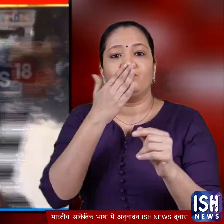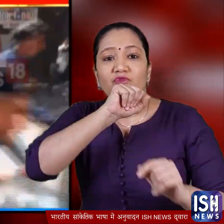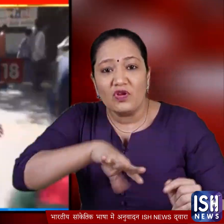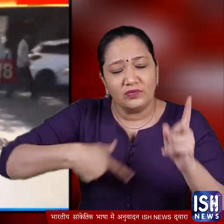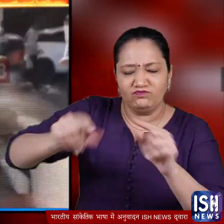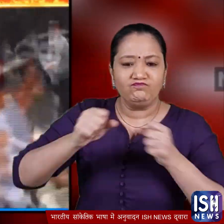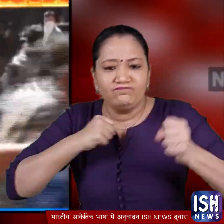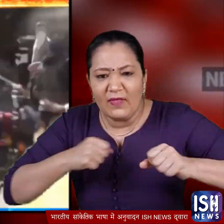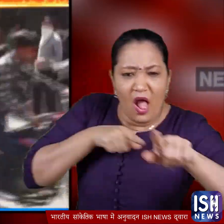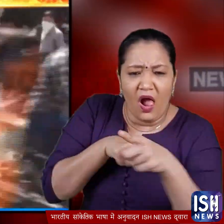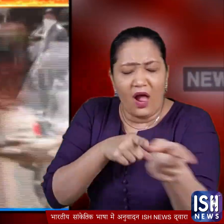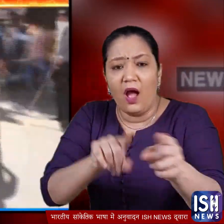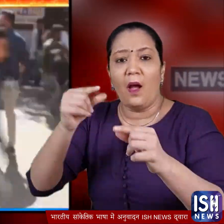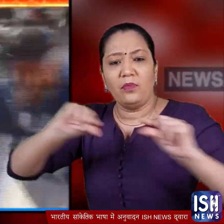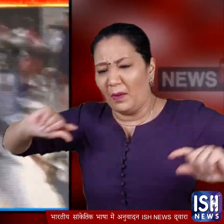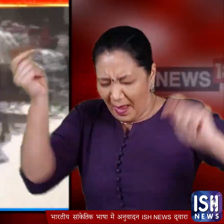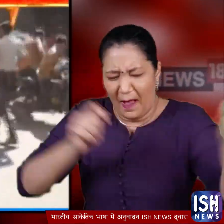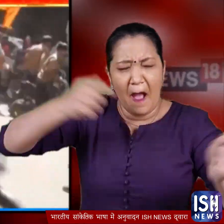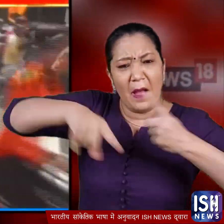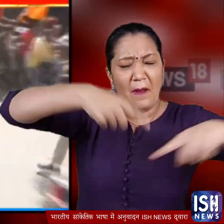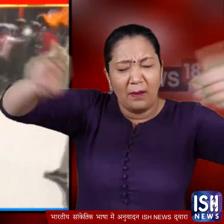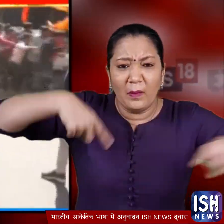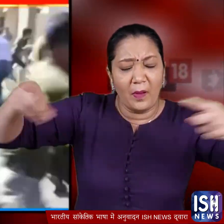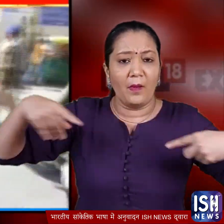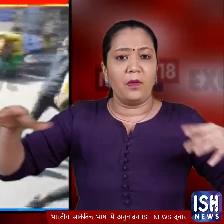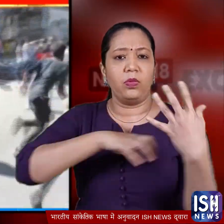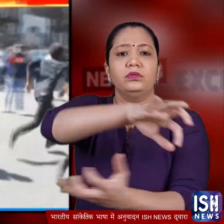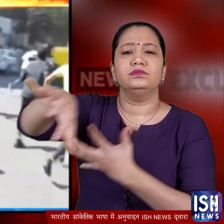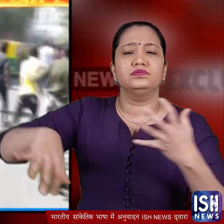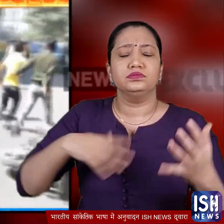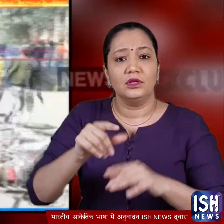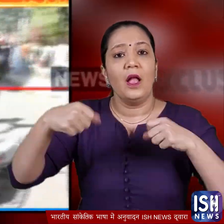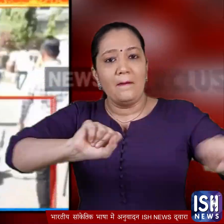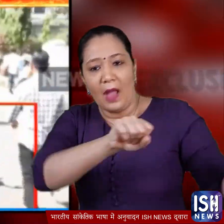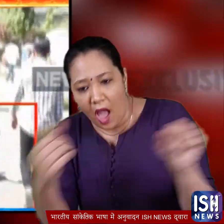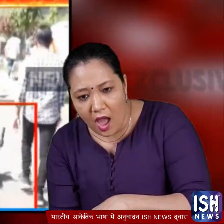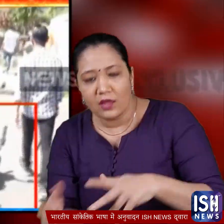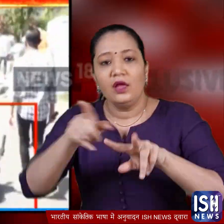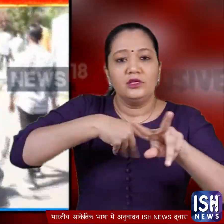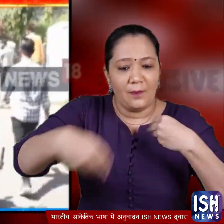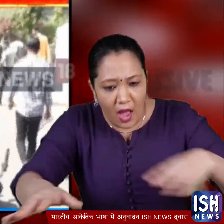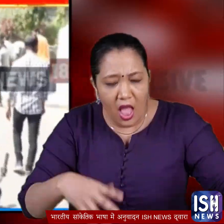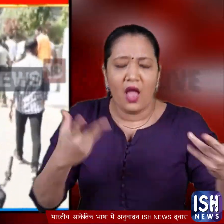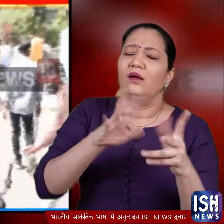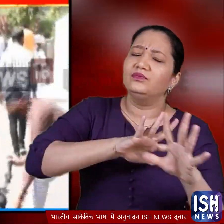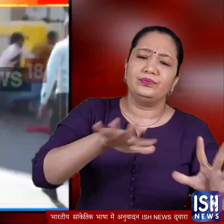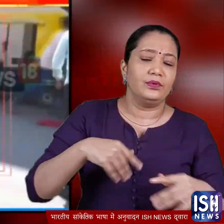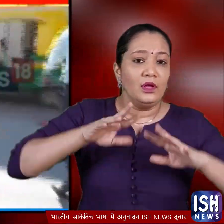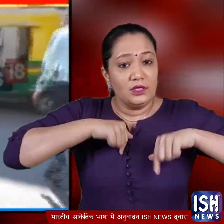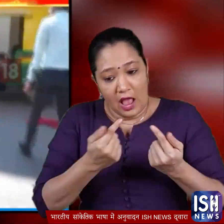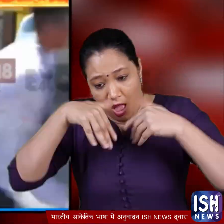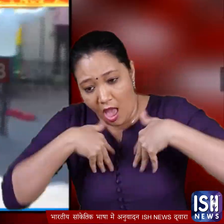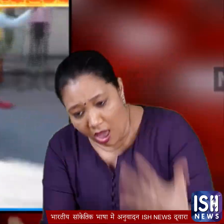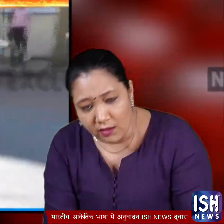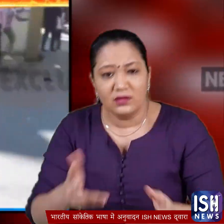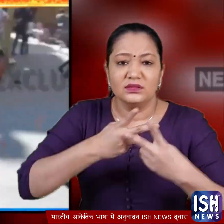आगे आगे दौड़ते रहे और पुलिस वाले डंडे चलाते रहे। सड़क पर हंगामे और अफरा तफरी का माहौल बन गया। किसी की मोटरसाइकिल गिरी, किसी की चप्पलें निकली तो कोई